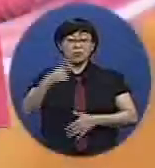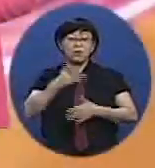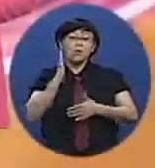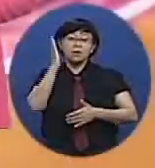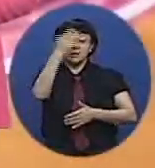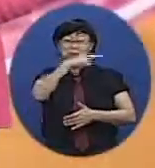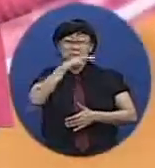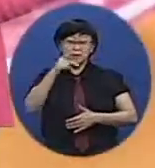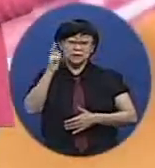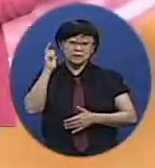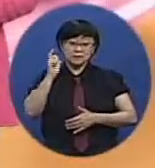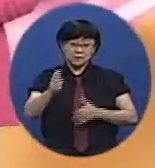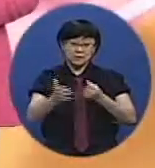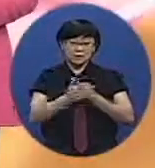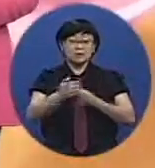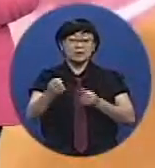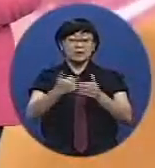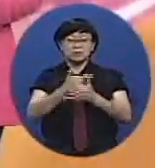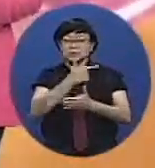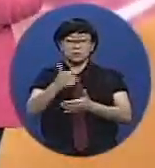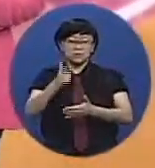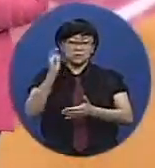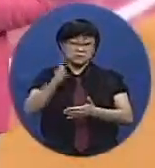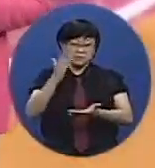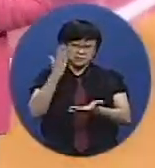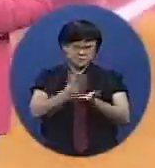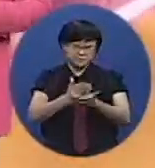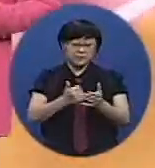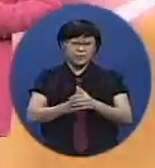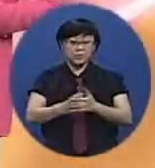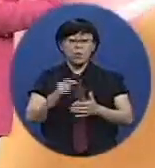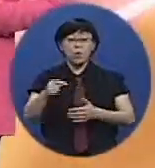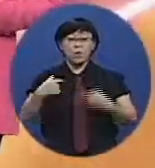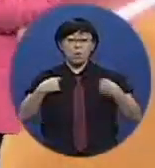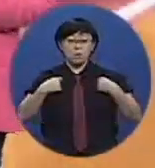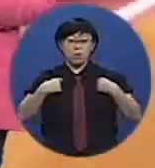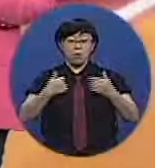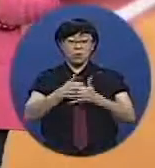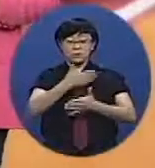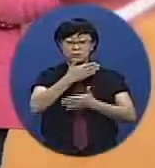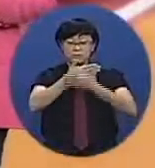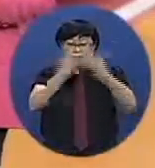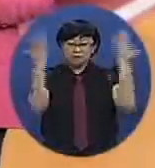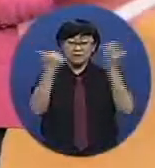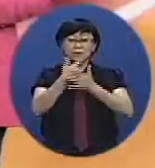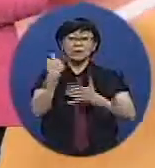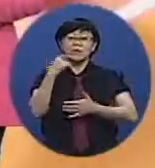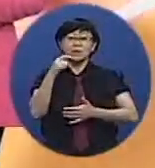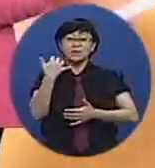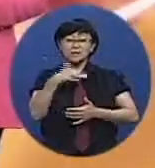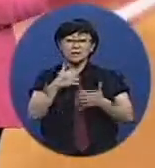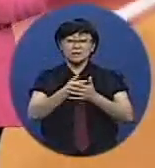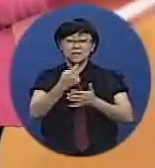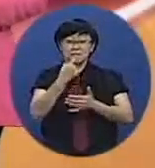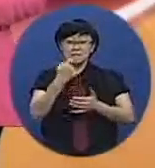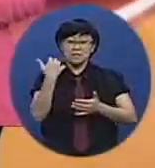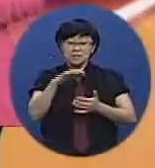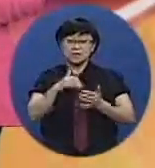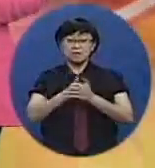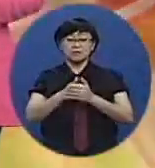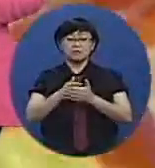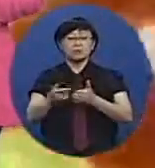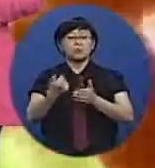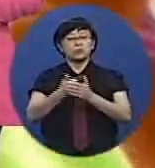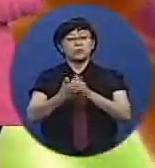이런 거 뿌리거나 바르지 마시고 또 옷도 네. 너무 밝은 색, 그러니까 네. 노란색이나 흰색 이런